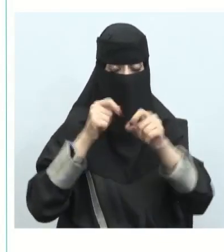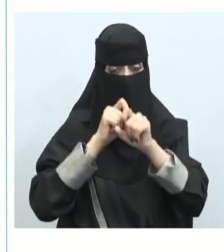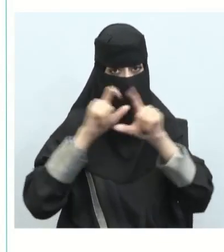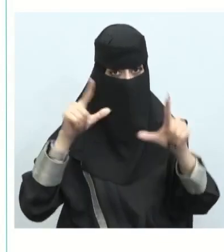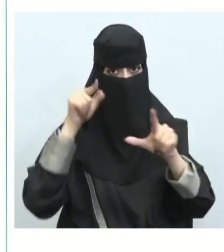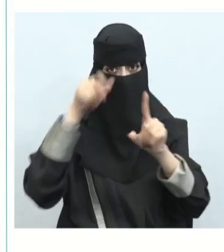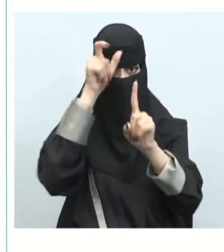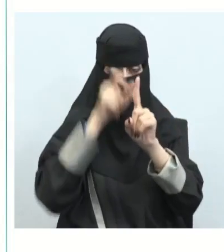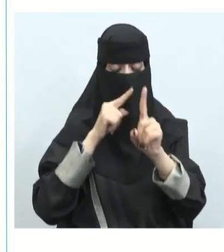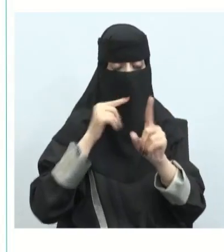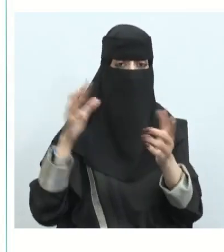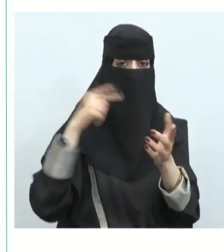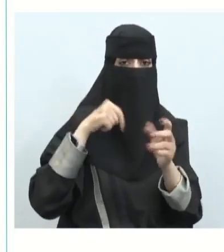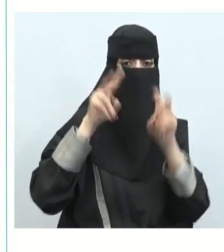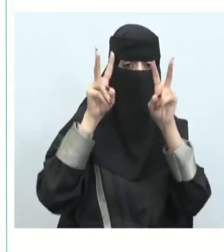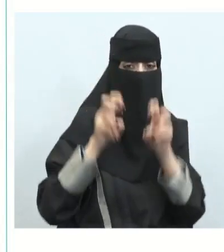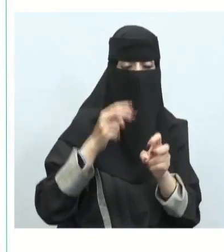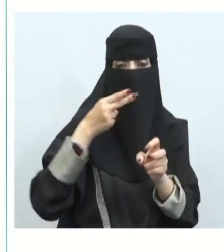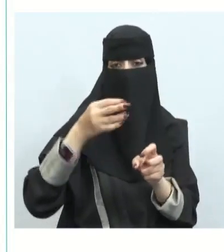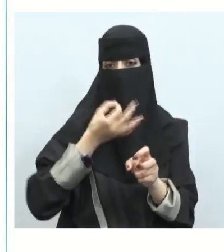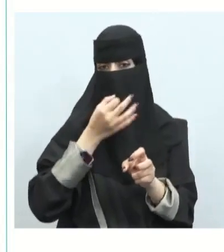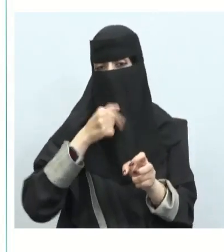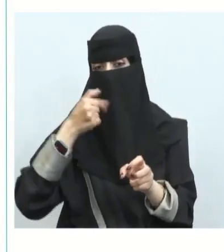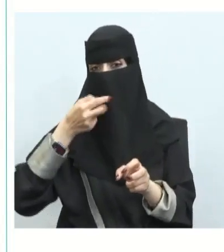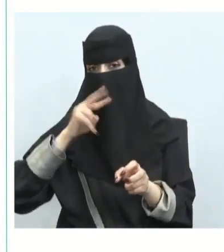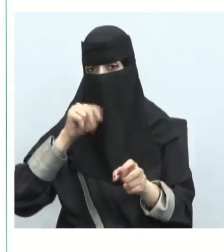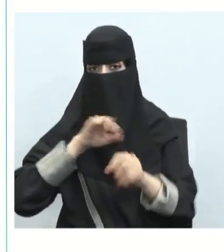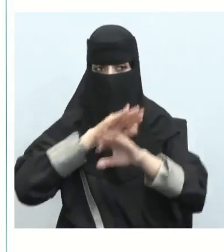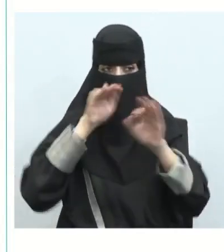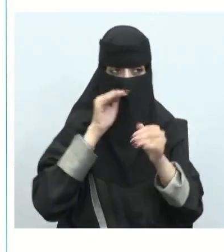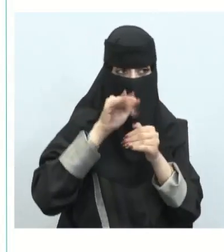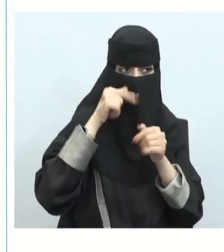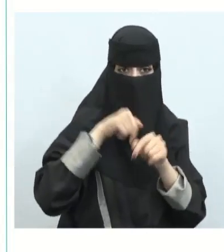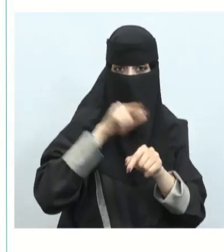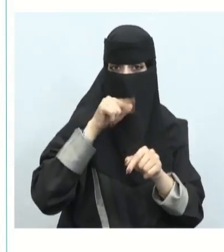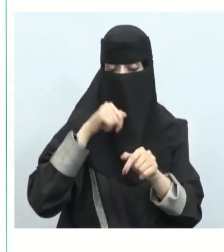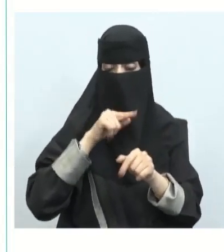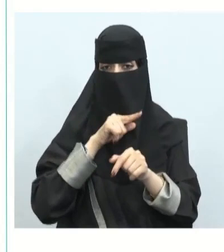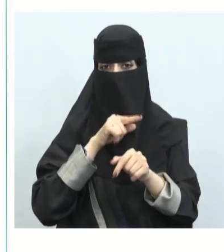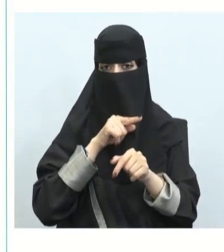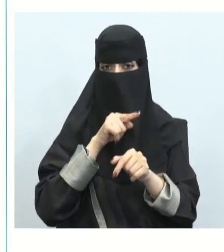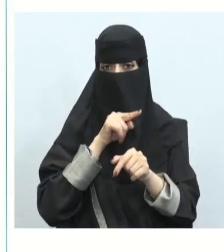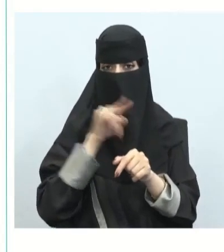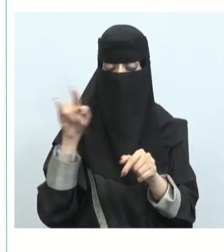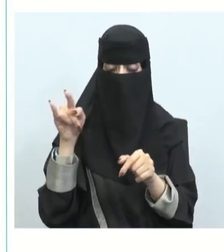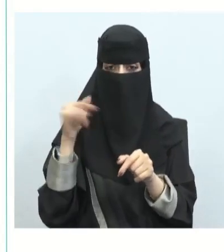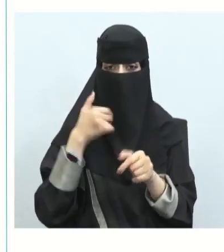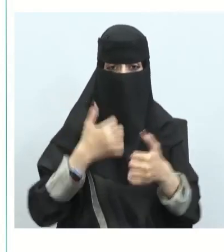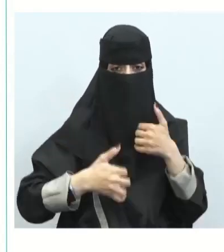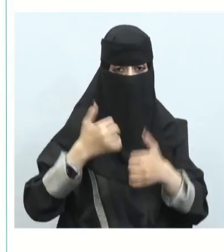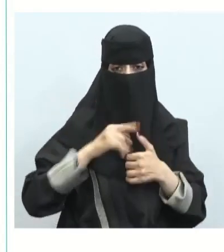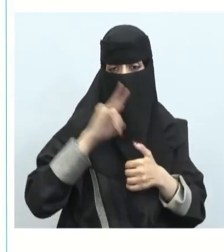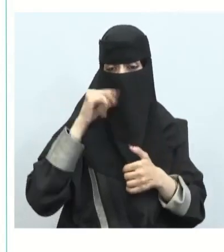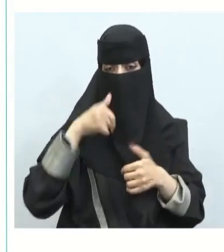اذا سنقضي على الشائعات نقضي على ايضا التظليل نقضي على عدم مثلا شور